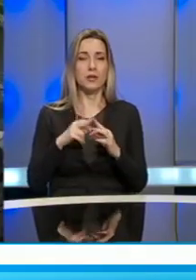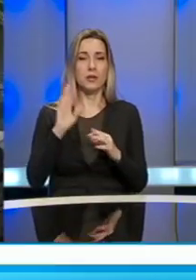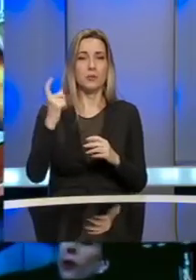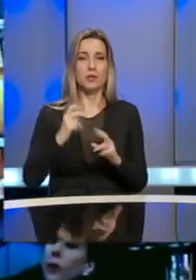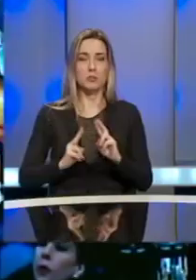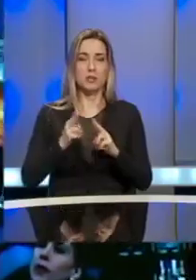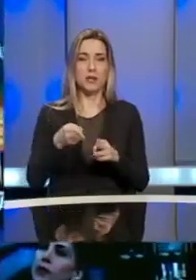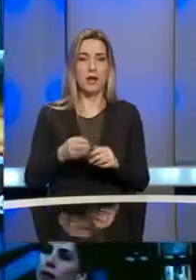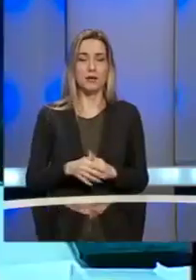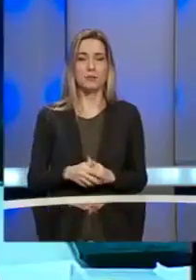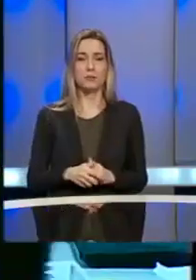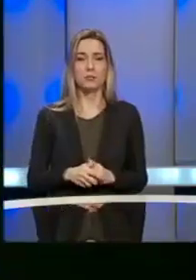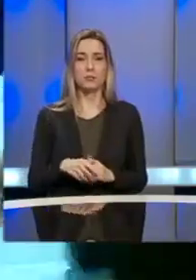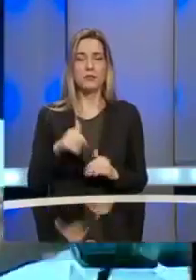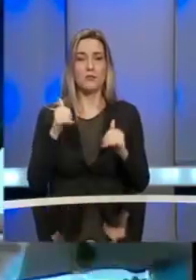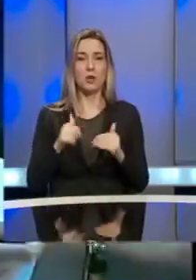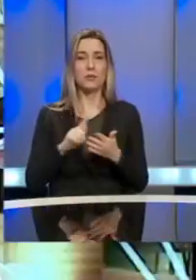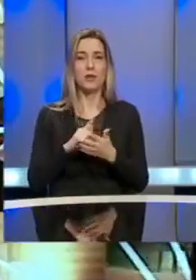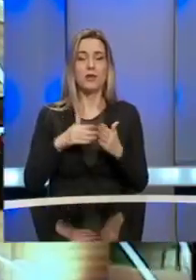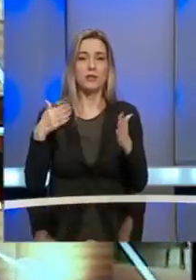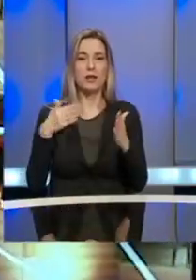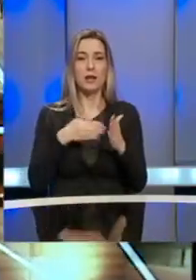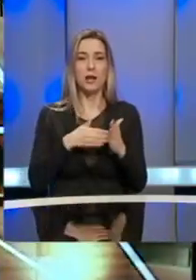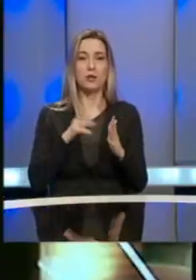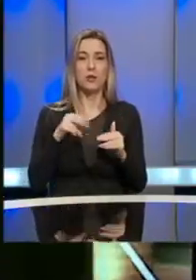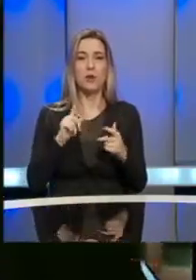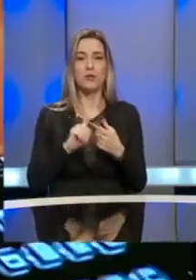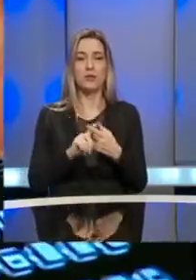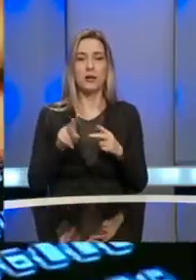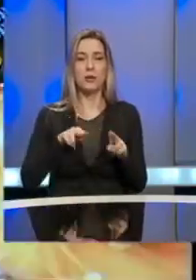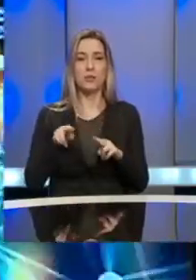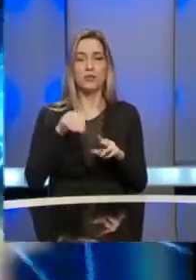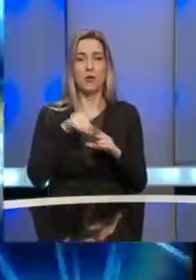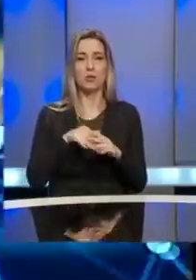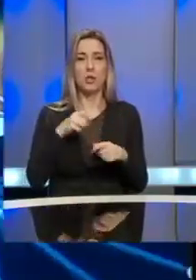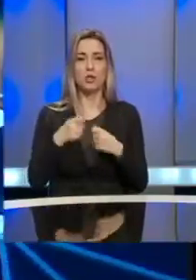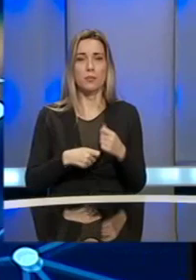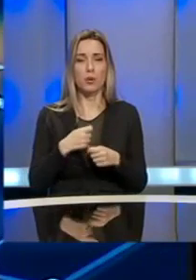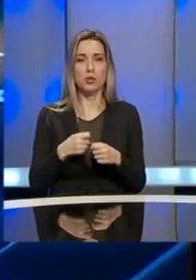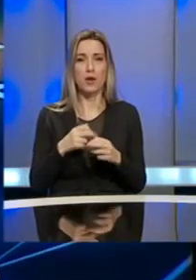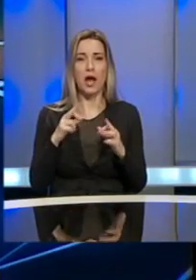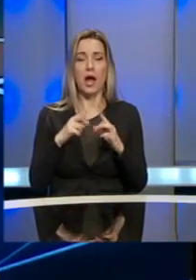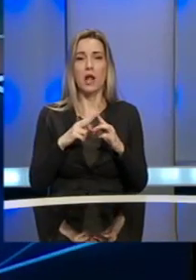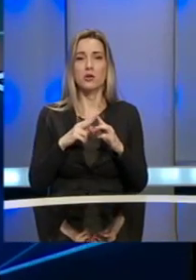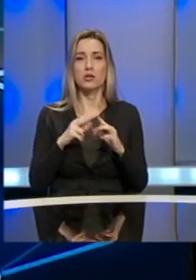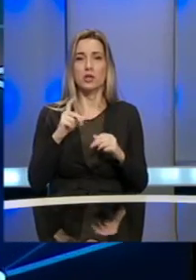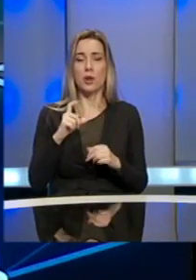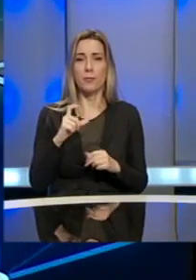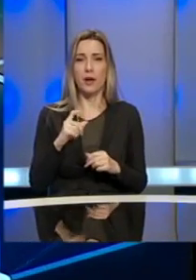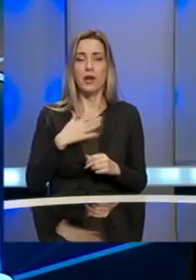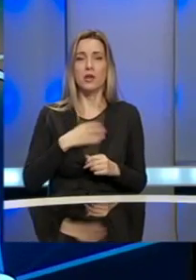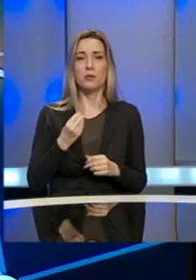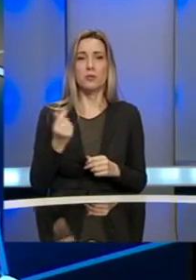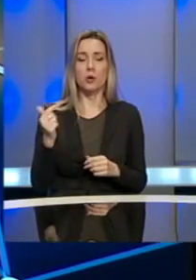Mostara. A mi u ovim trenucima na direktnoj telefonskoj vezi imamo federalnog ministra unutrašnjih poslova Aljoša Čampara. Želimo